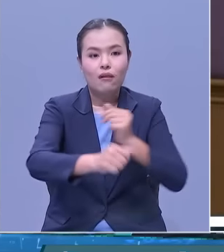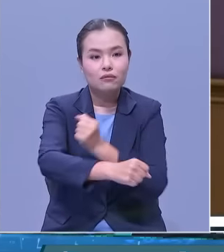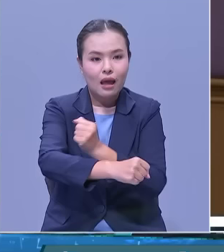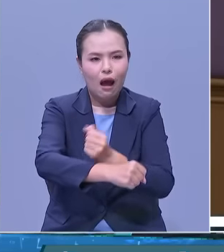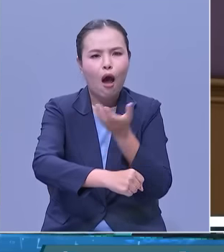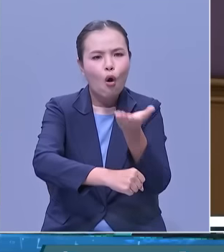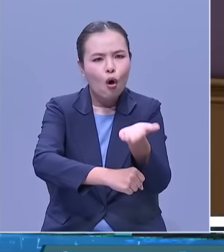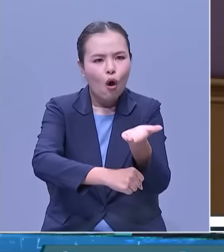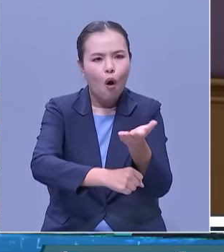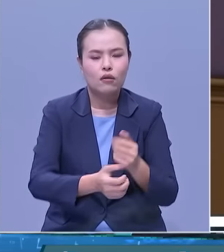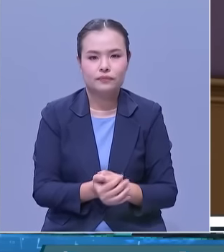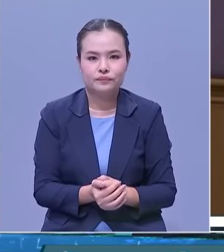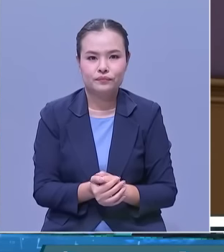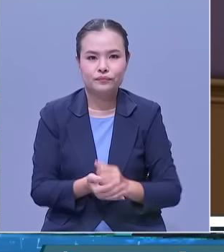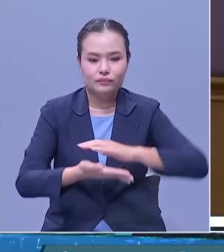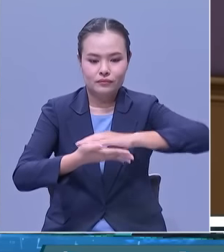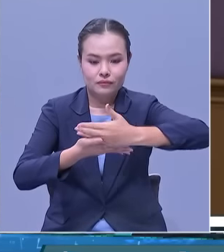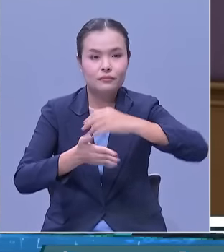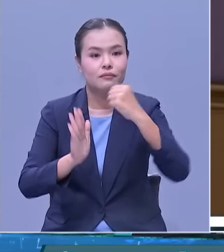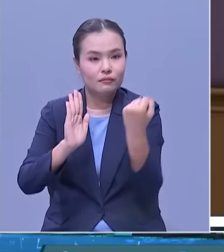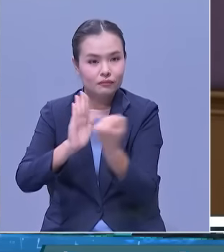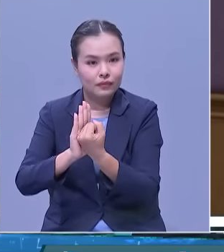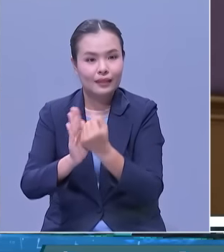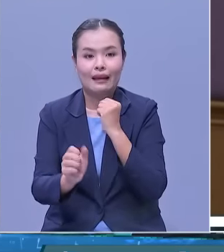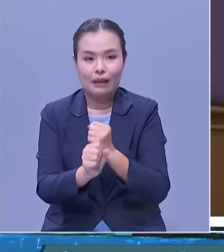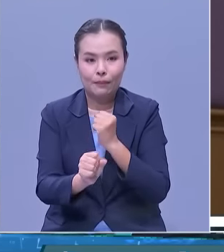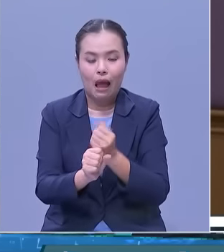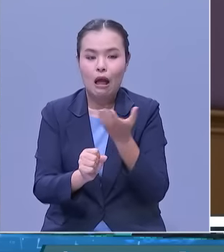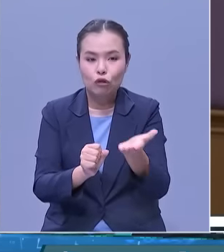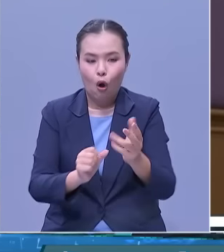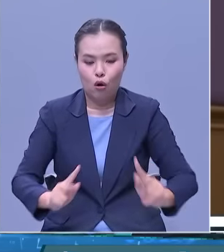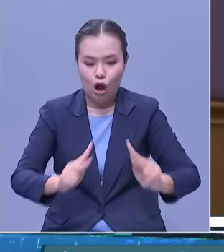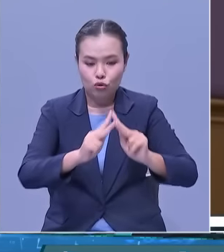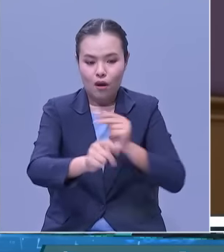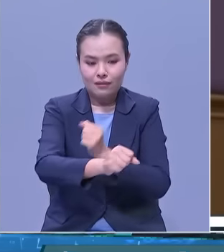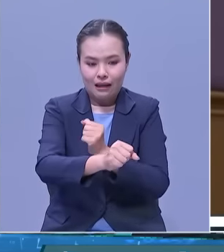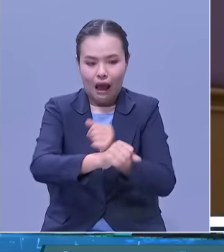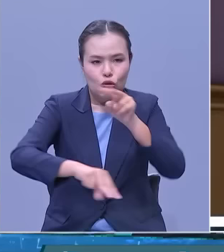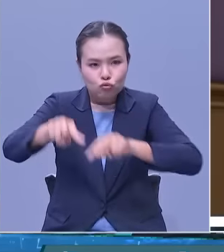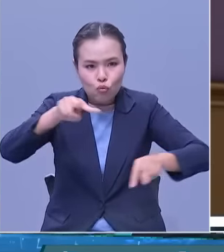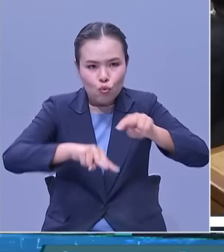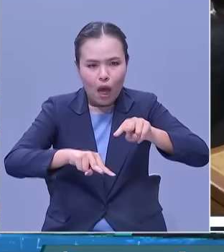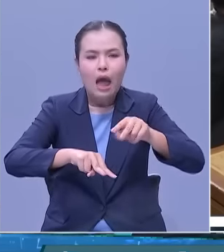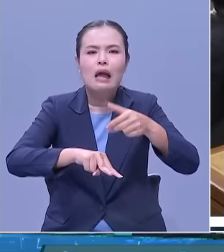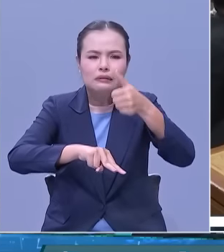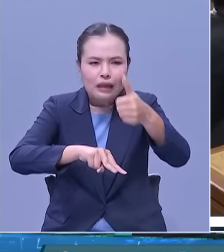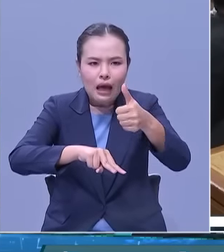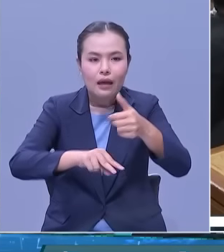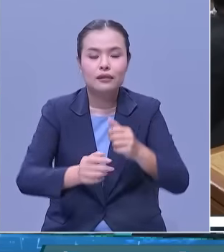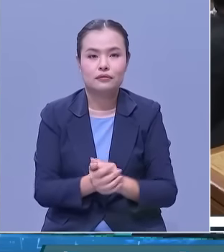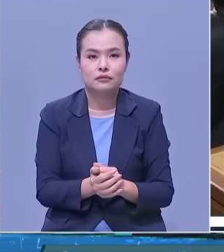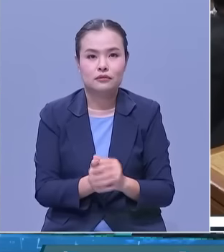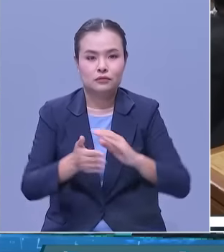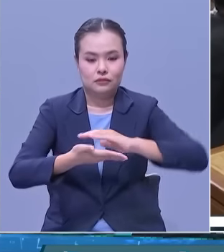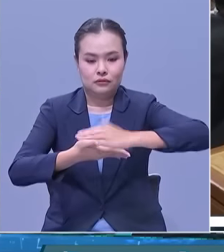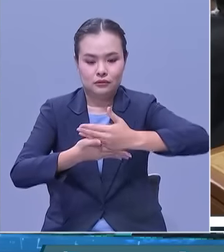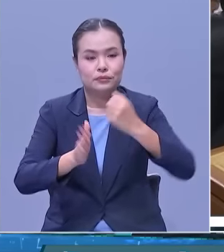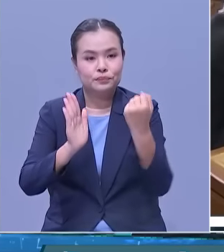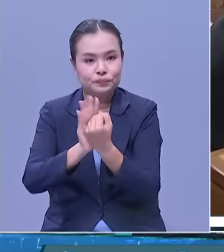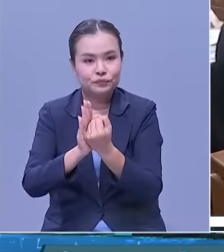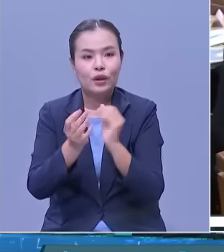ขอร้องให้เขาออกเป็นวีซ่าทำงานเพื่อที่กระทรวงแรงงานจะลงมาควบคุมได ้ เขาออกวีซ่าไปเก็บผล